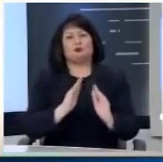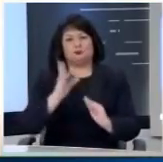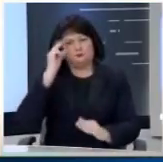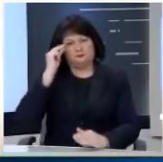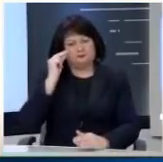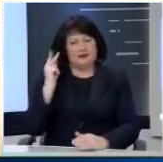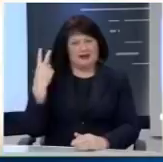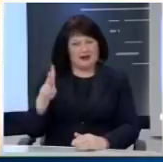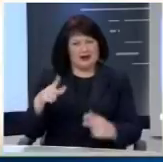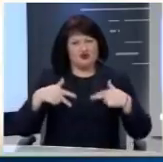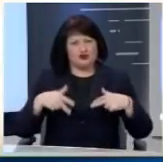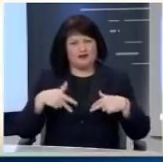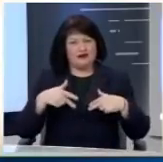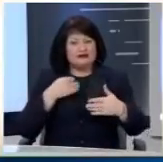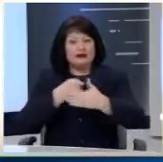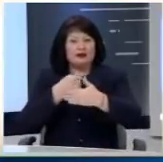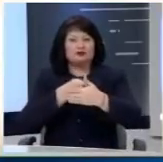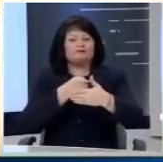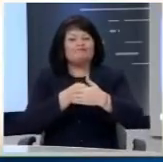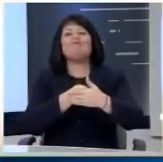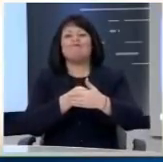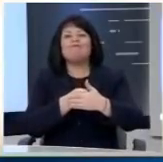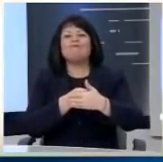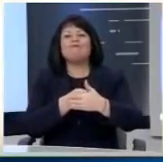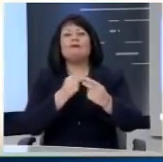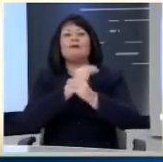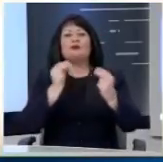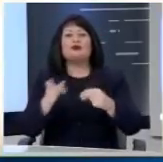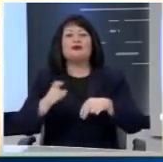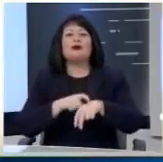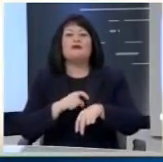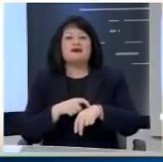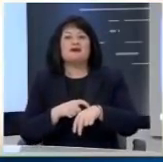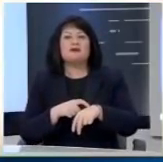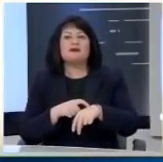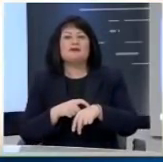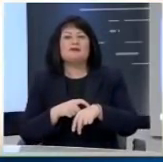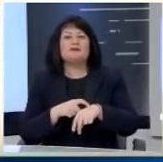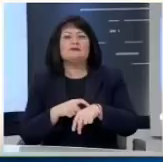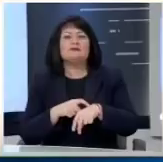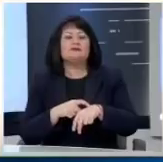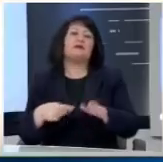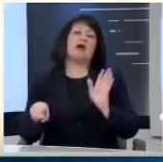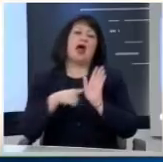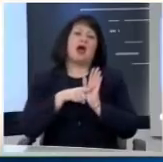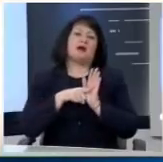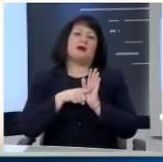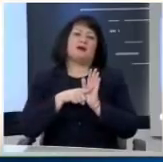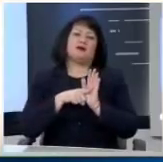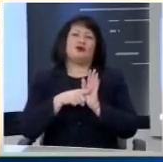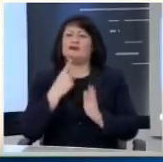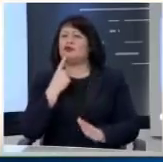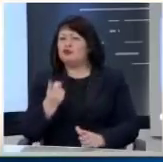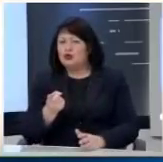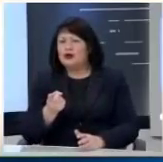και βρεθήκαμε πράγματι μπροστά από αδιέξοδα, τα οποία οδήγησαν κάποια στιγμή και σε πάρα πολύ αρνητικά φαινόμενα. Αυτό που σας είπα